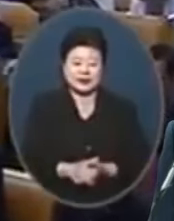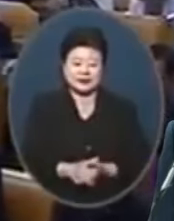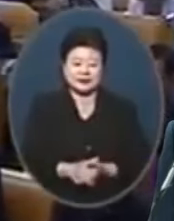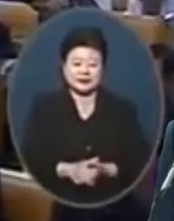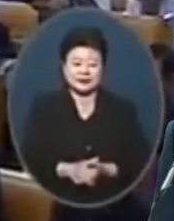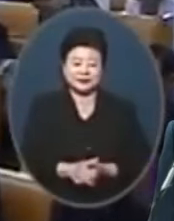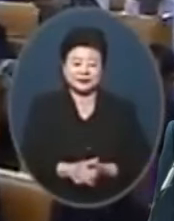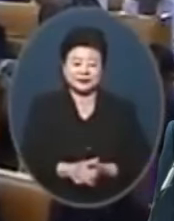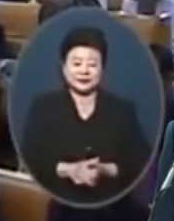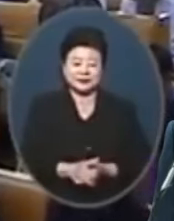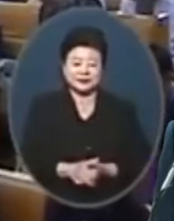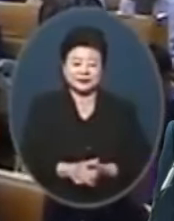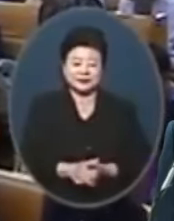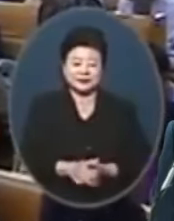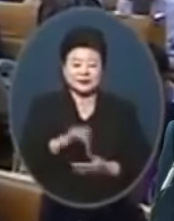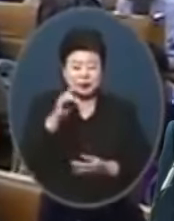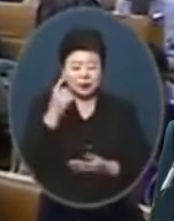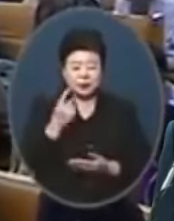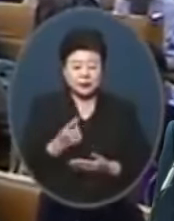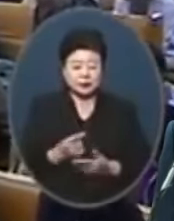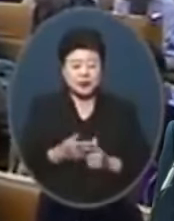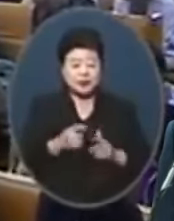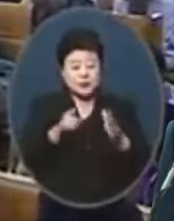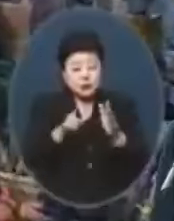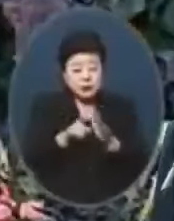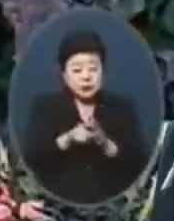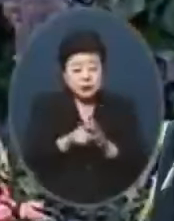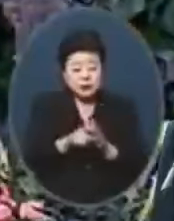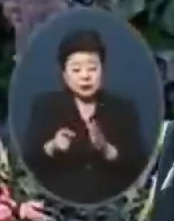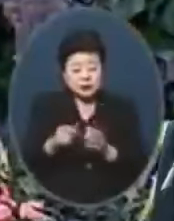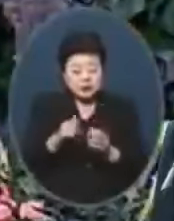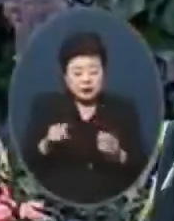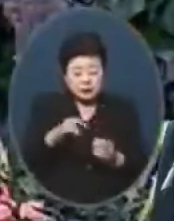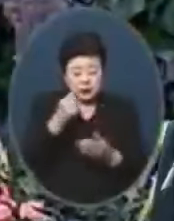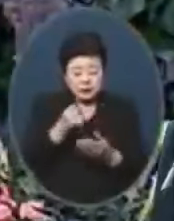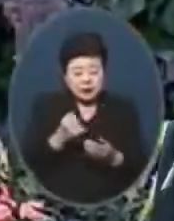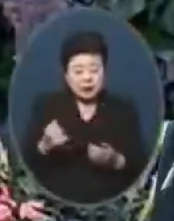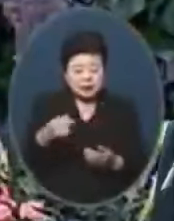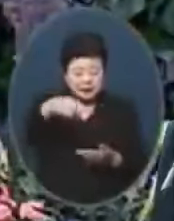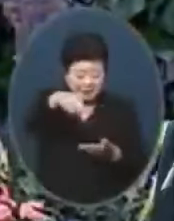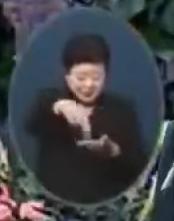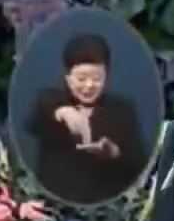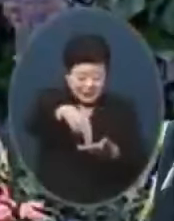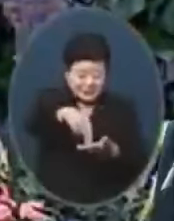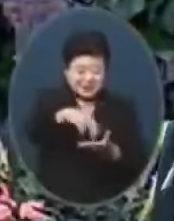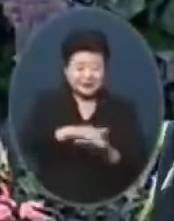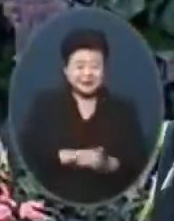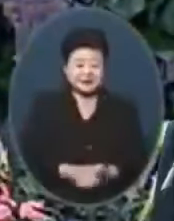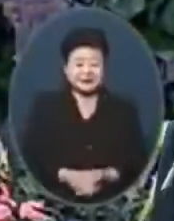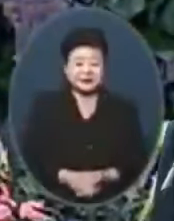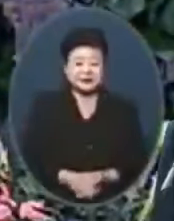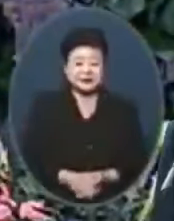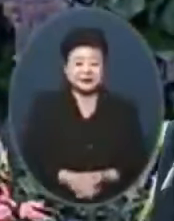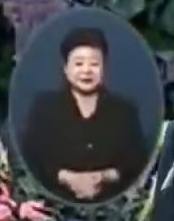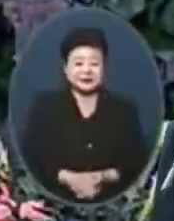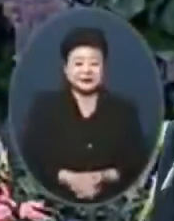일어나십시오. 처음으로 예수 믿기 원하는 분은 믿다가 타락했으나 돌아오기 원하시는 분